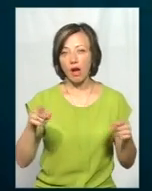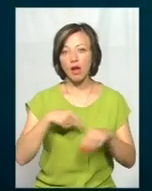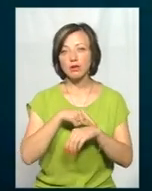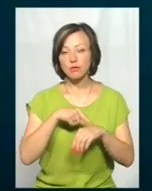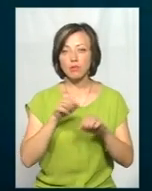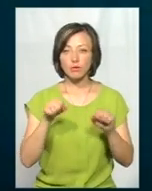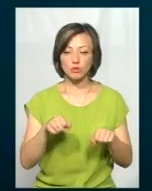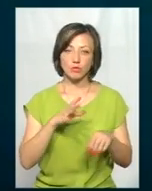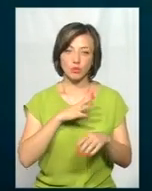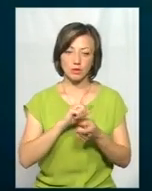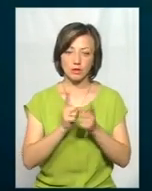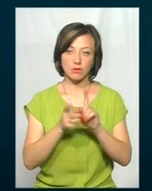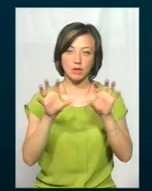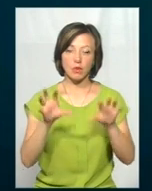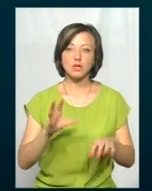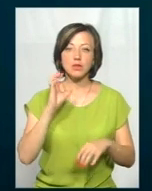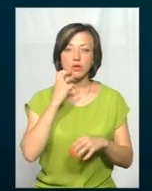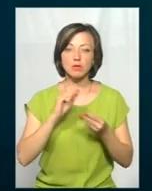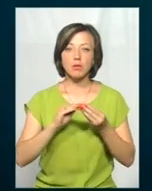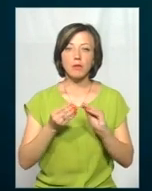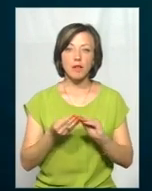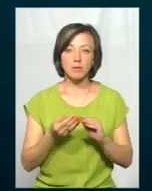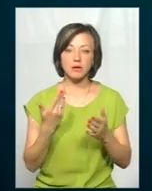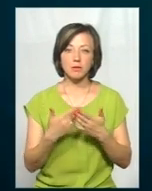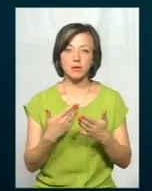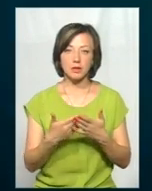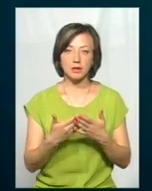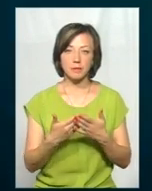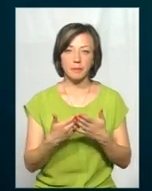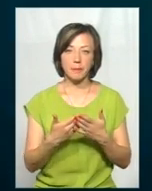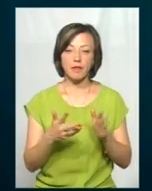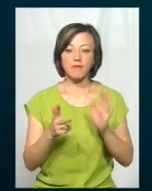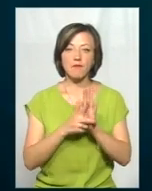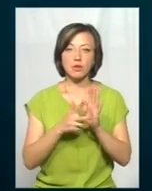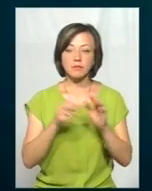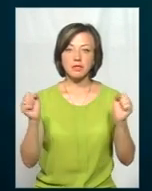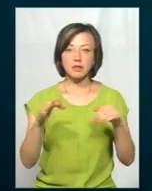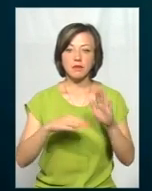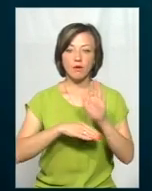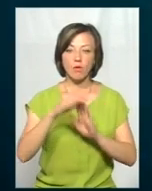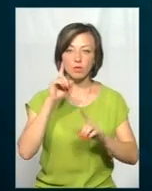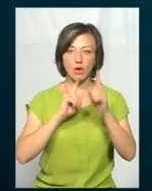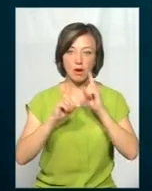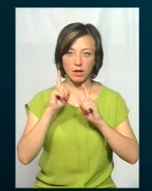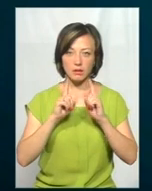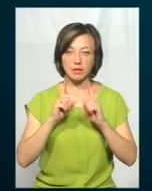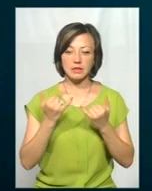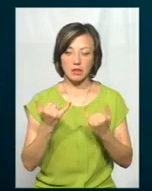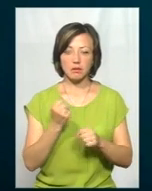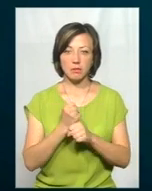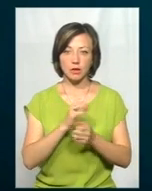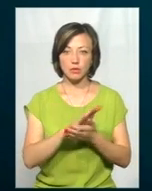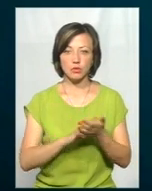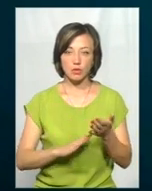дуже серйозну проблему, коли, наприклад, восьме скликання Верховної Ради, от якраз яке зараз працює,